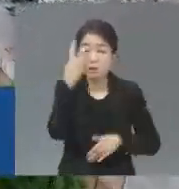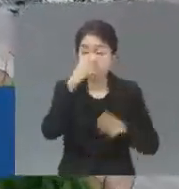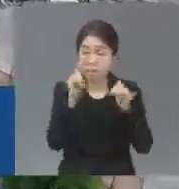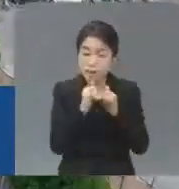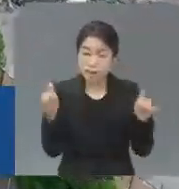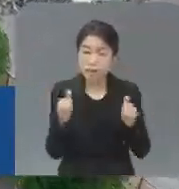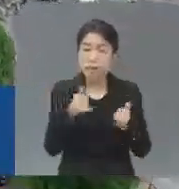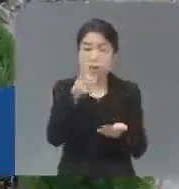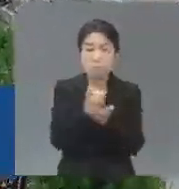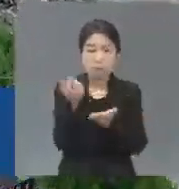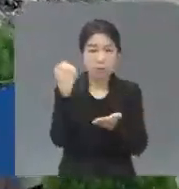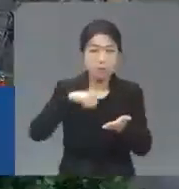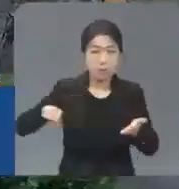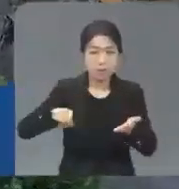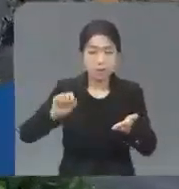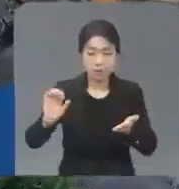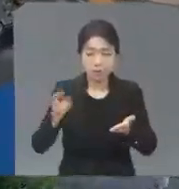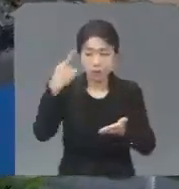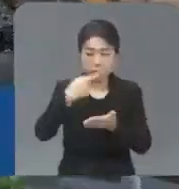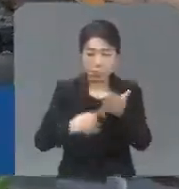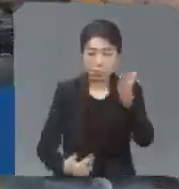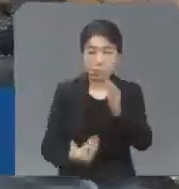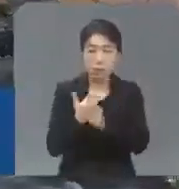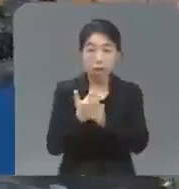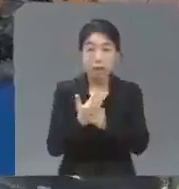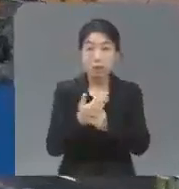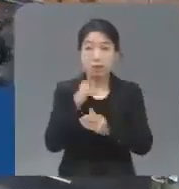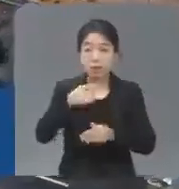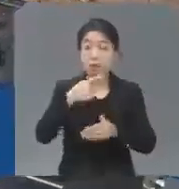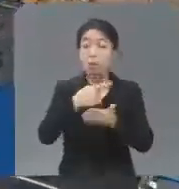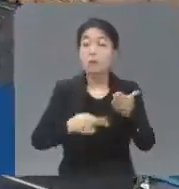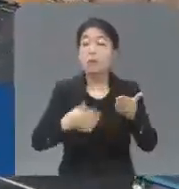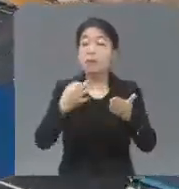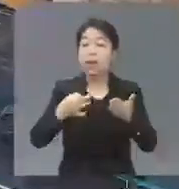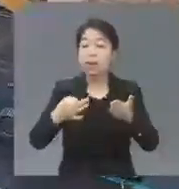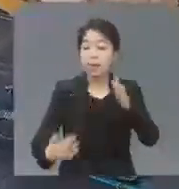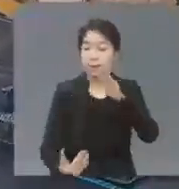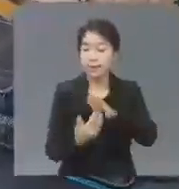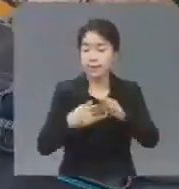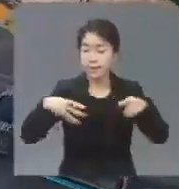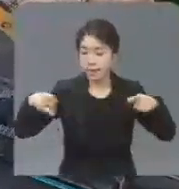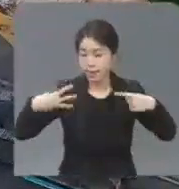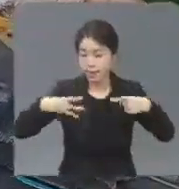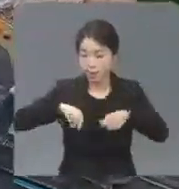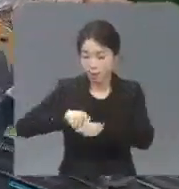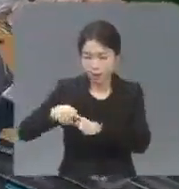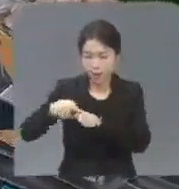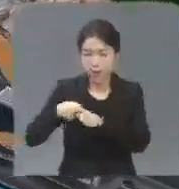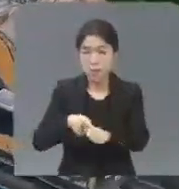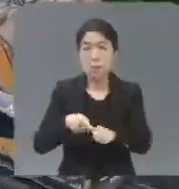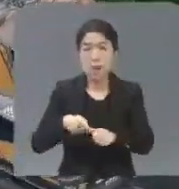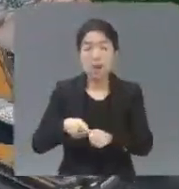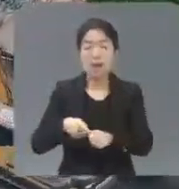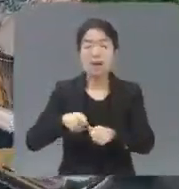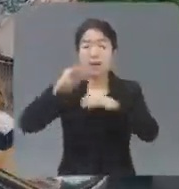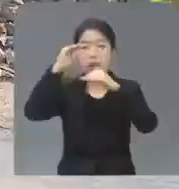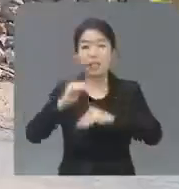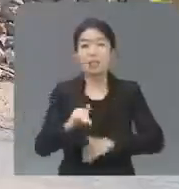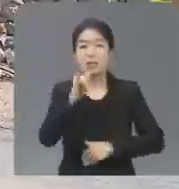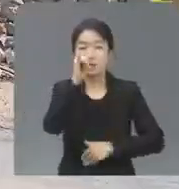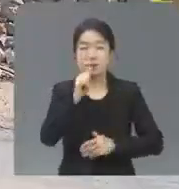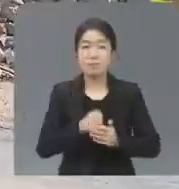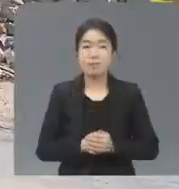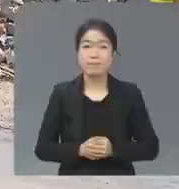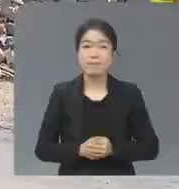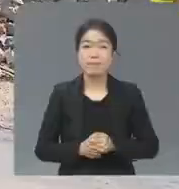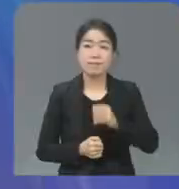감리자 등이 법을 위반해서 손해가 발생하면 손해액의 최대 3배까지 배상 책임을 지도록 하는 내용이 담겨져 있습니다.